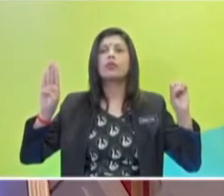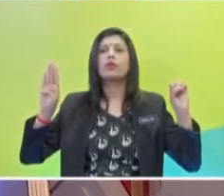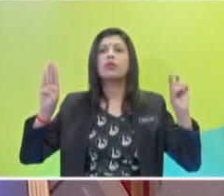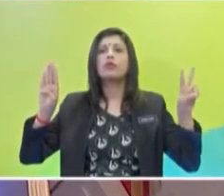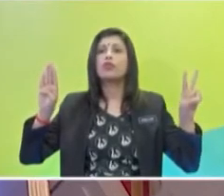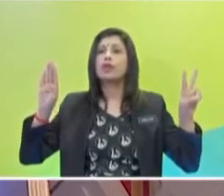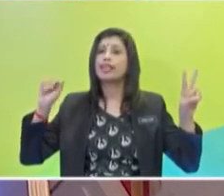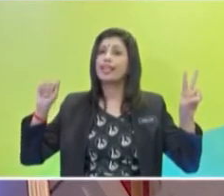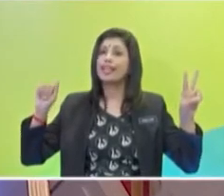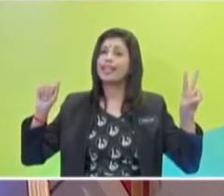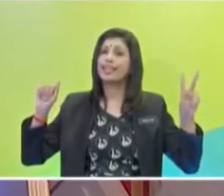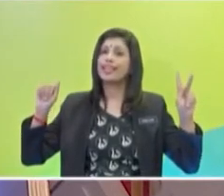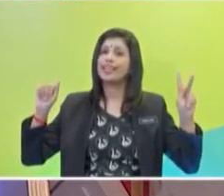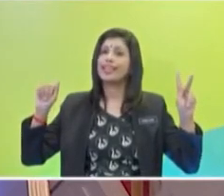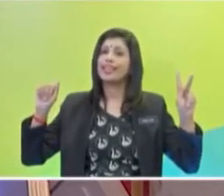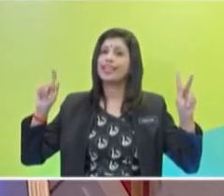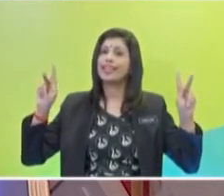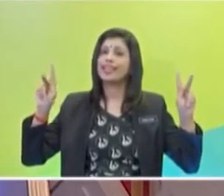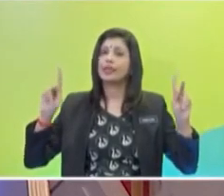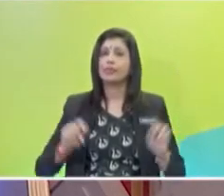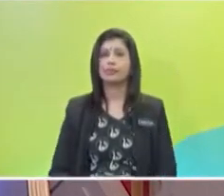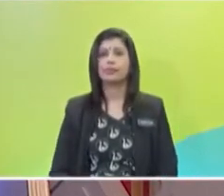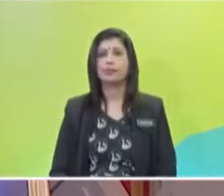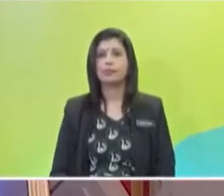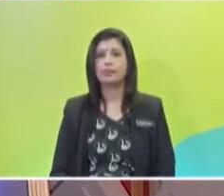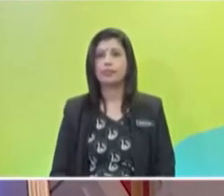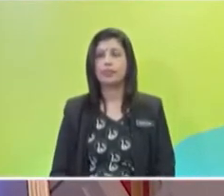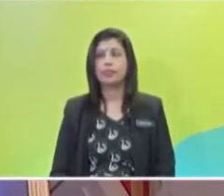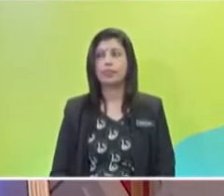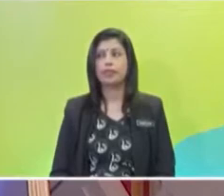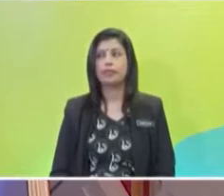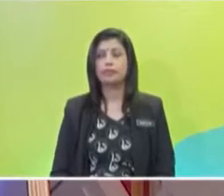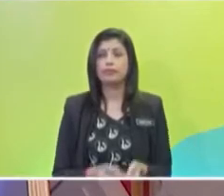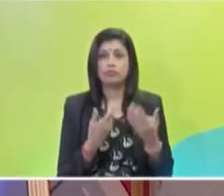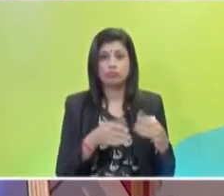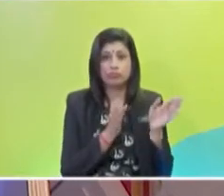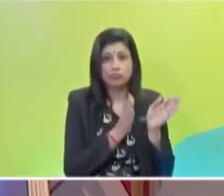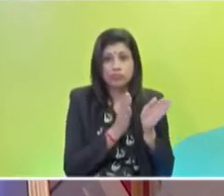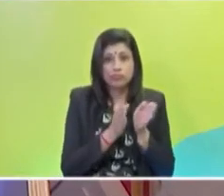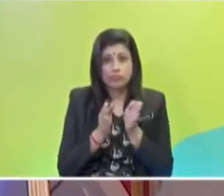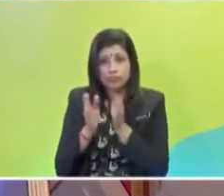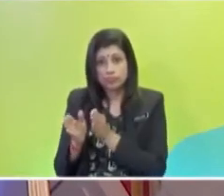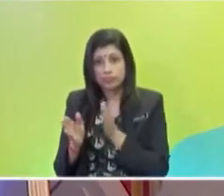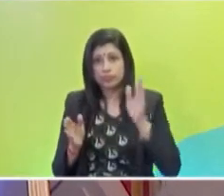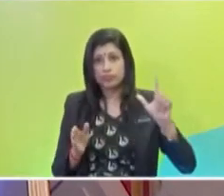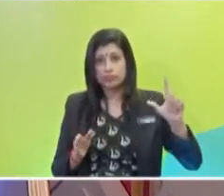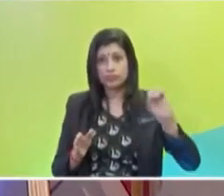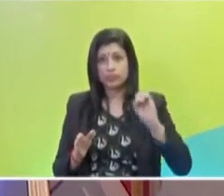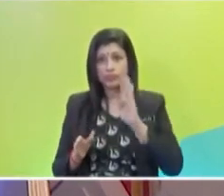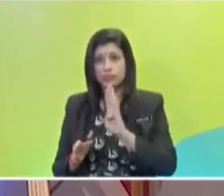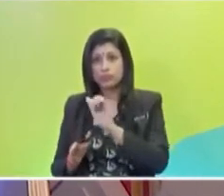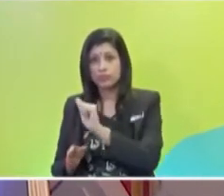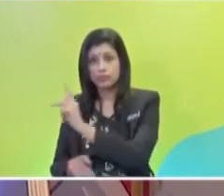dan konsonan K. Hasil daripada susunan perkataan konsonan,